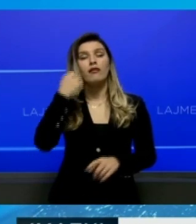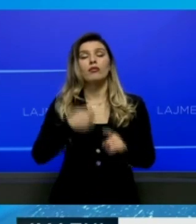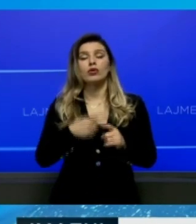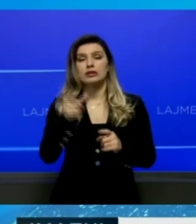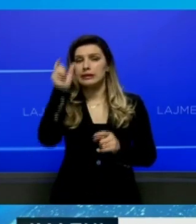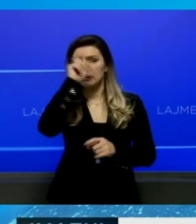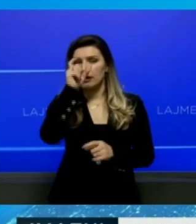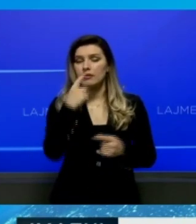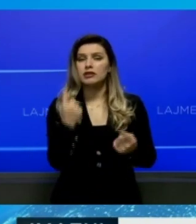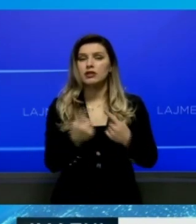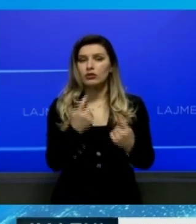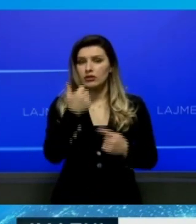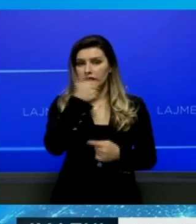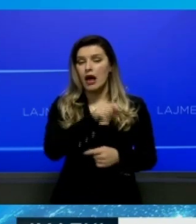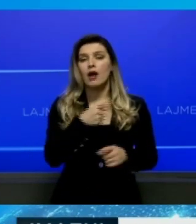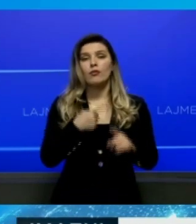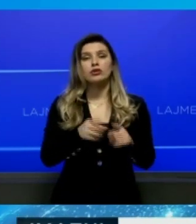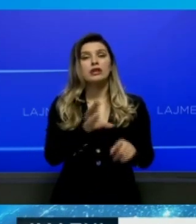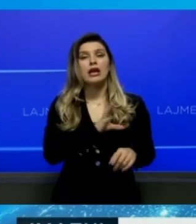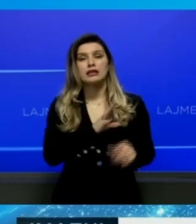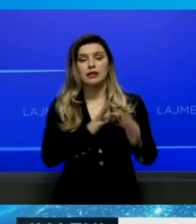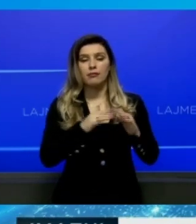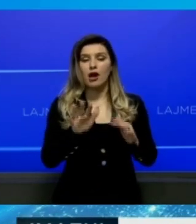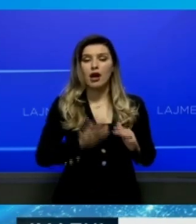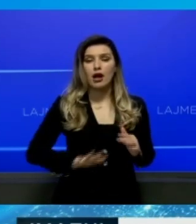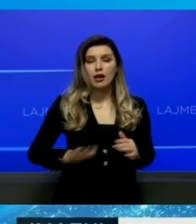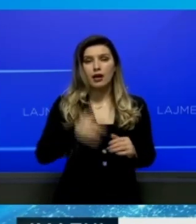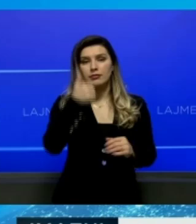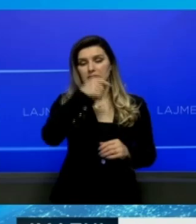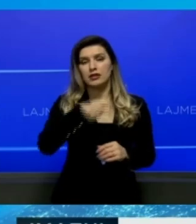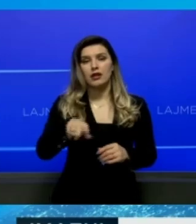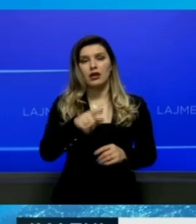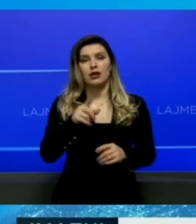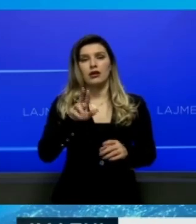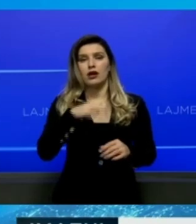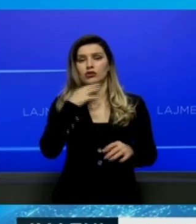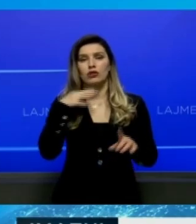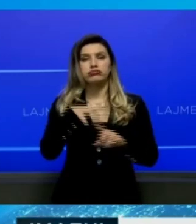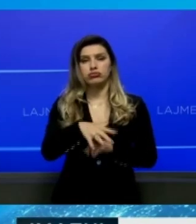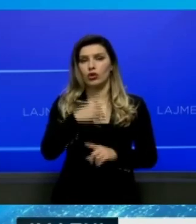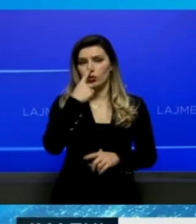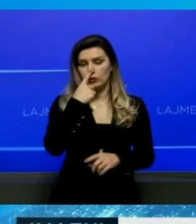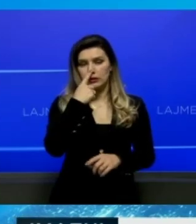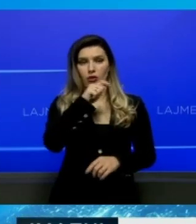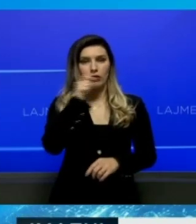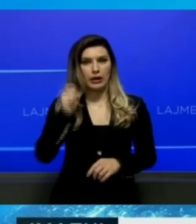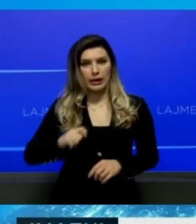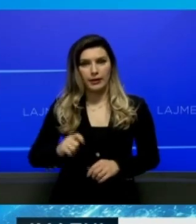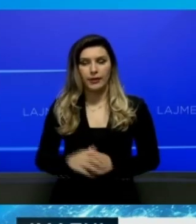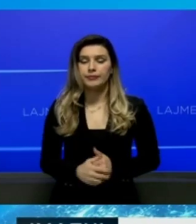dhe rreziqeve që i kanosen rajonit pas agresionit ushtarak të Federatës Ruse në Ukrainë.